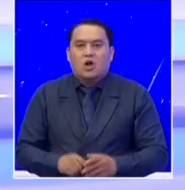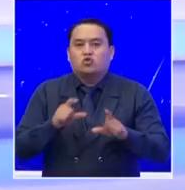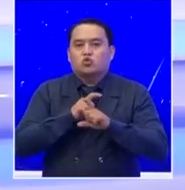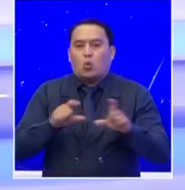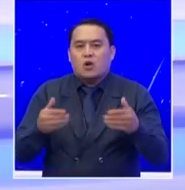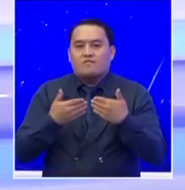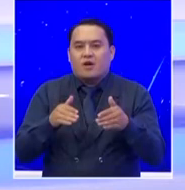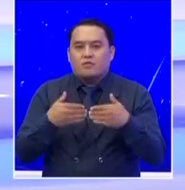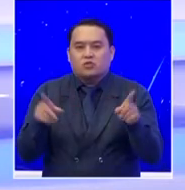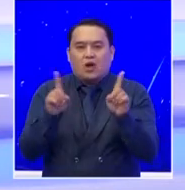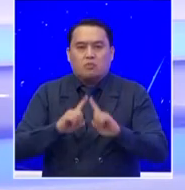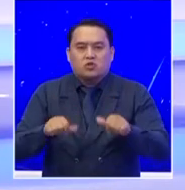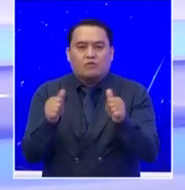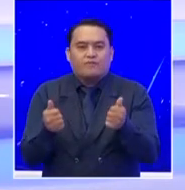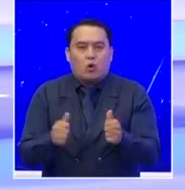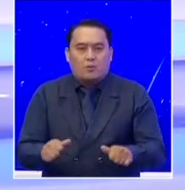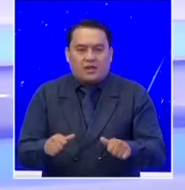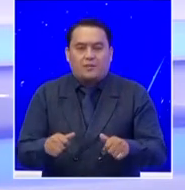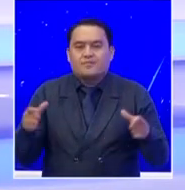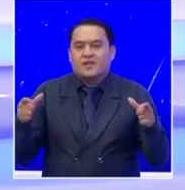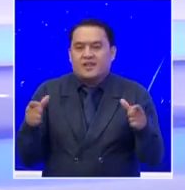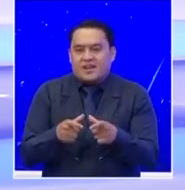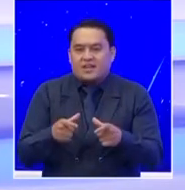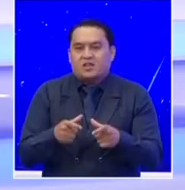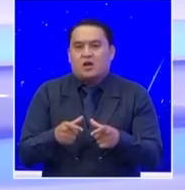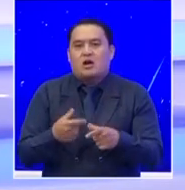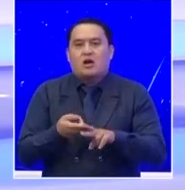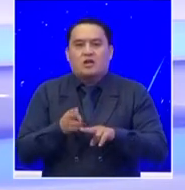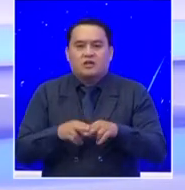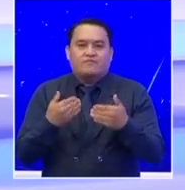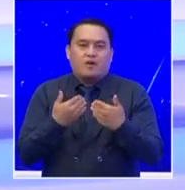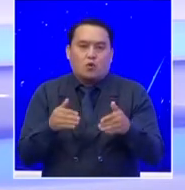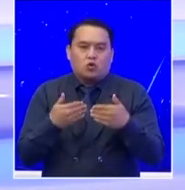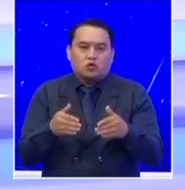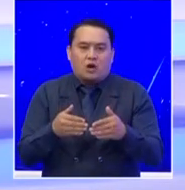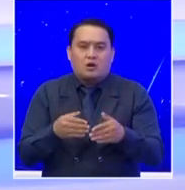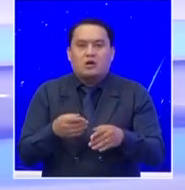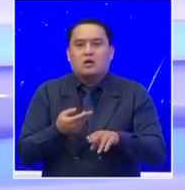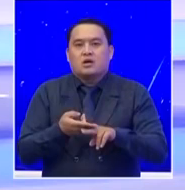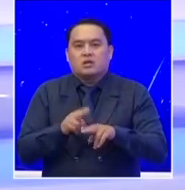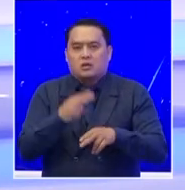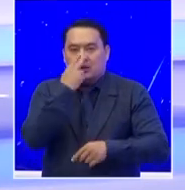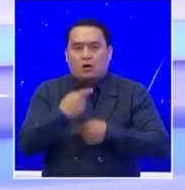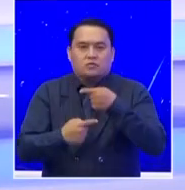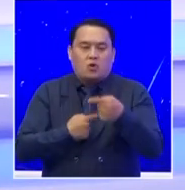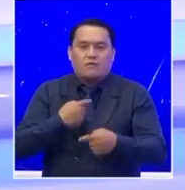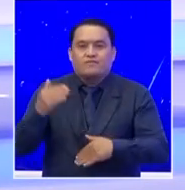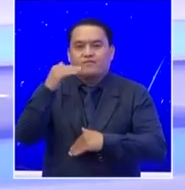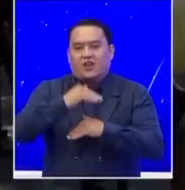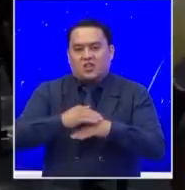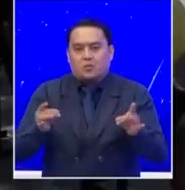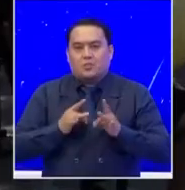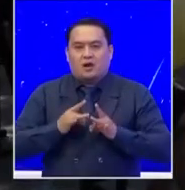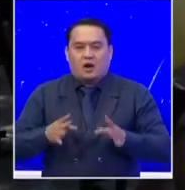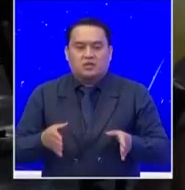Школьный выпускной в необычном формате. Пандемия коронавируса лишила нынешних выпускников 11 классов традиционного выпускного.